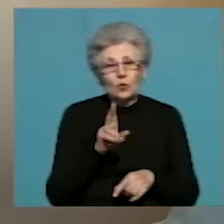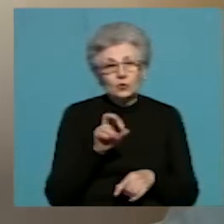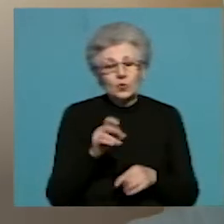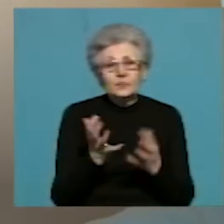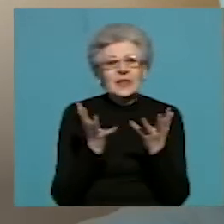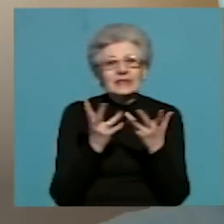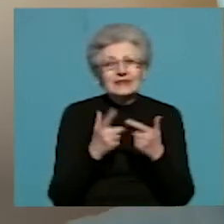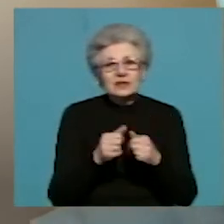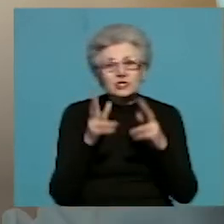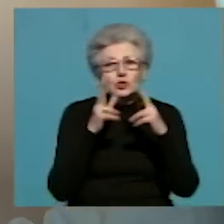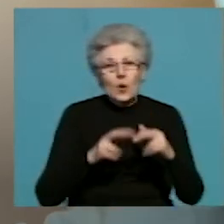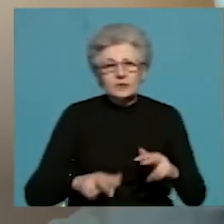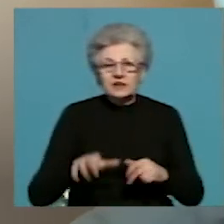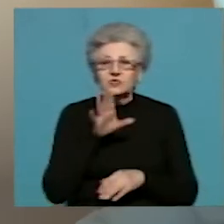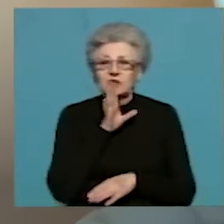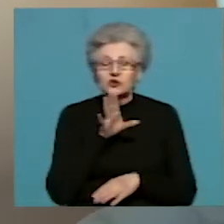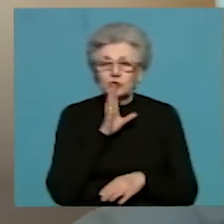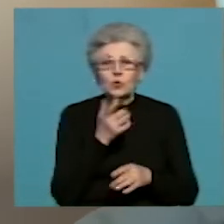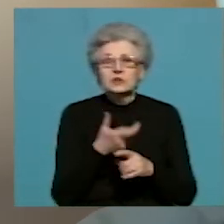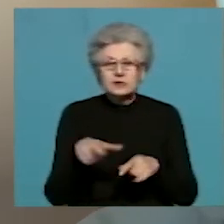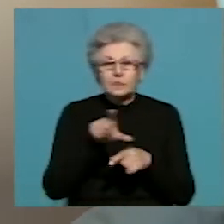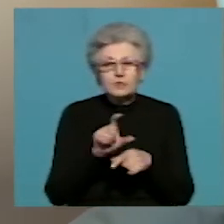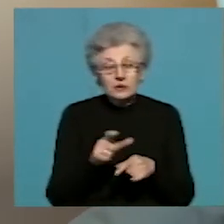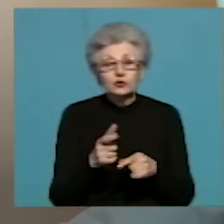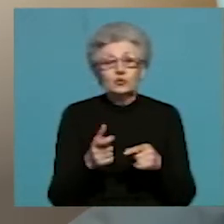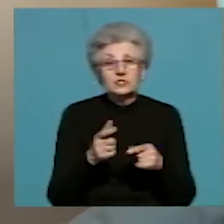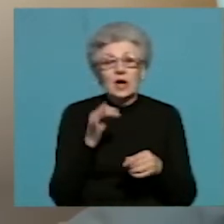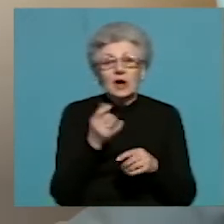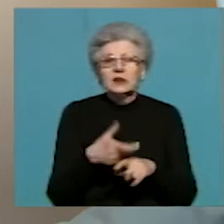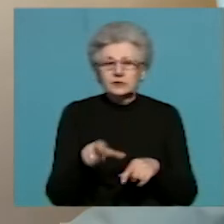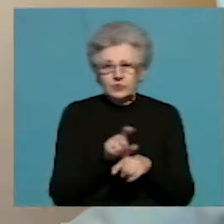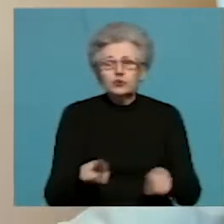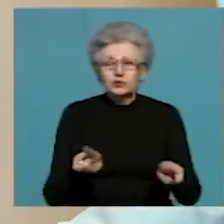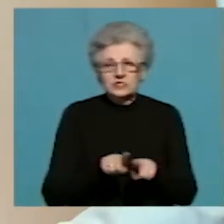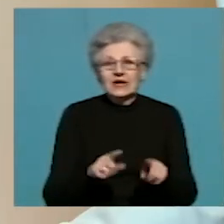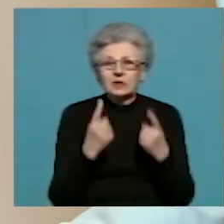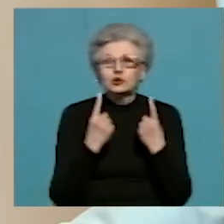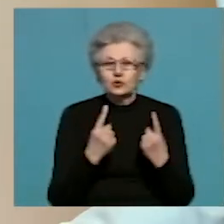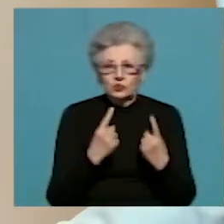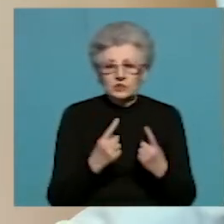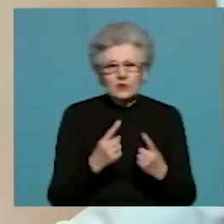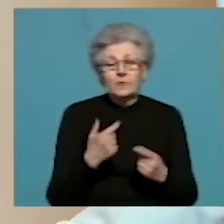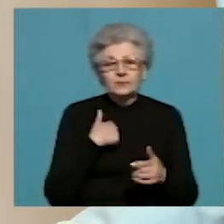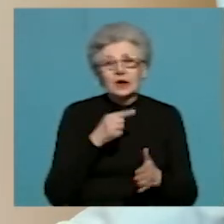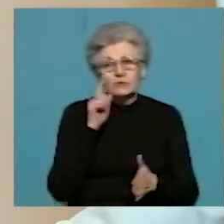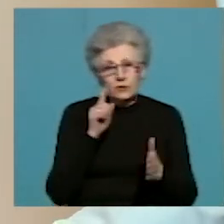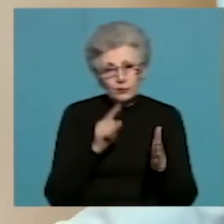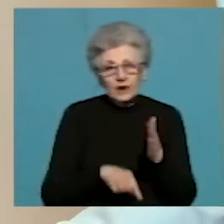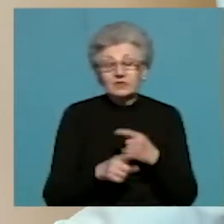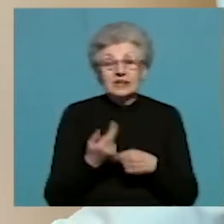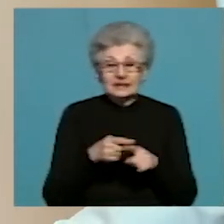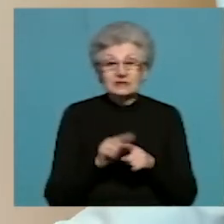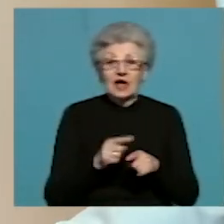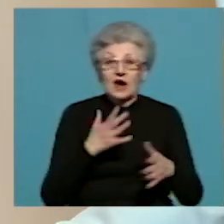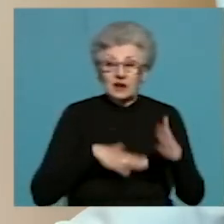Кількість обстежуваних жінок збільшується, і вона збільшується досить так суттєво. Ну, в певній мірі вона радує, тому що